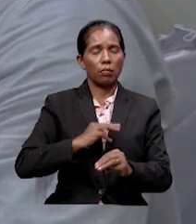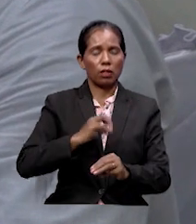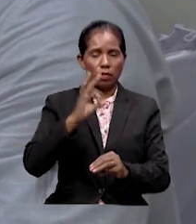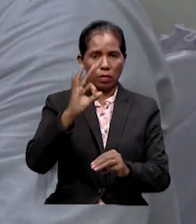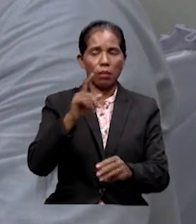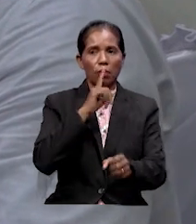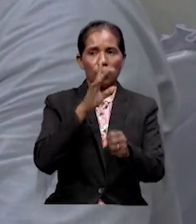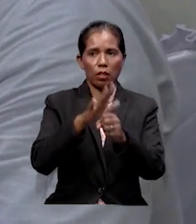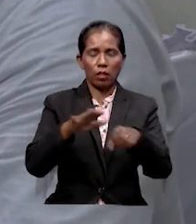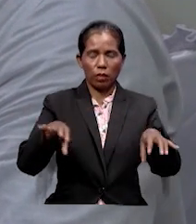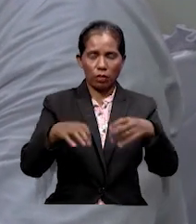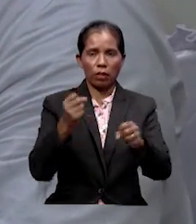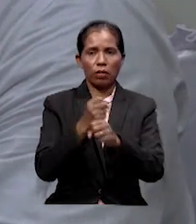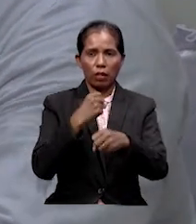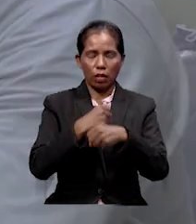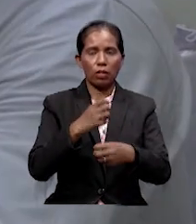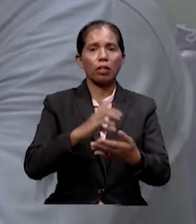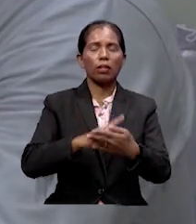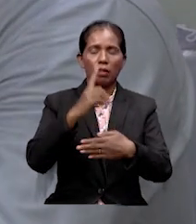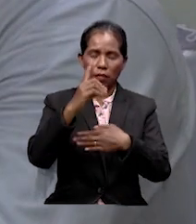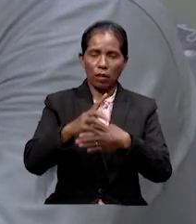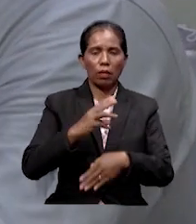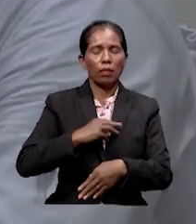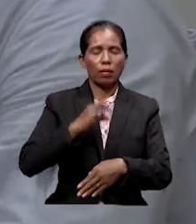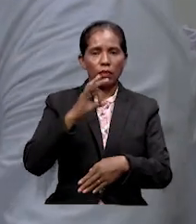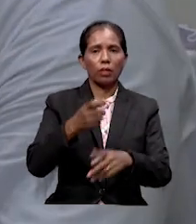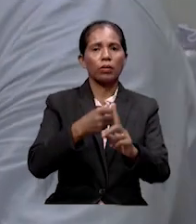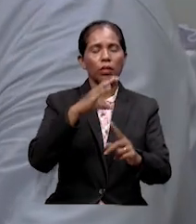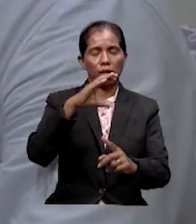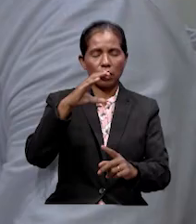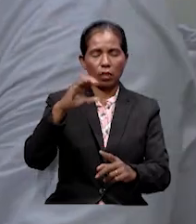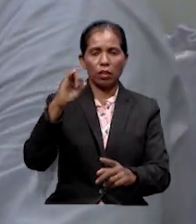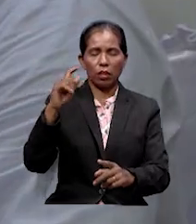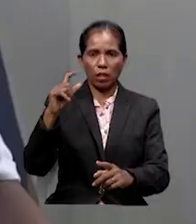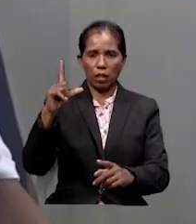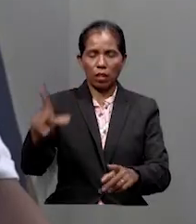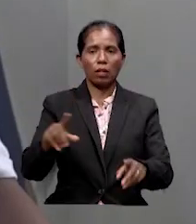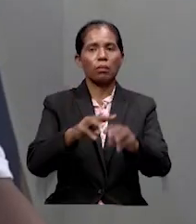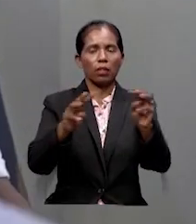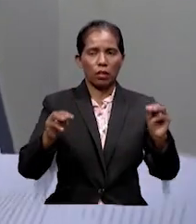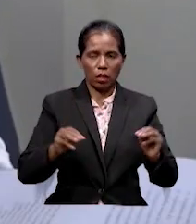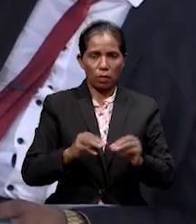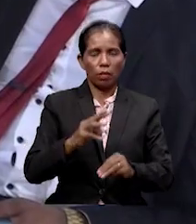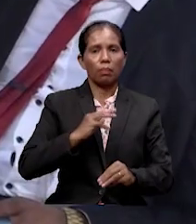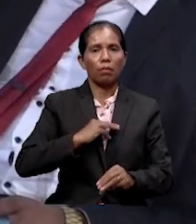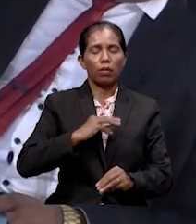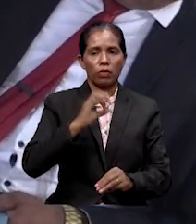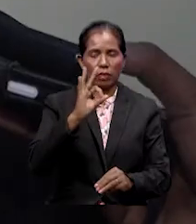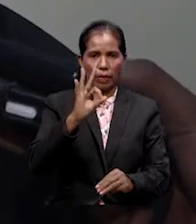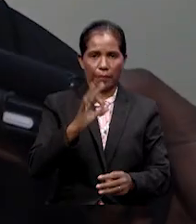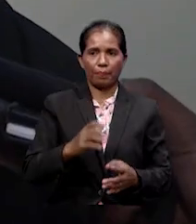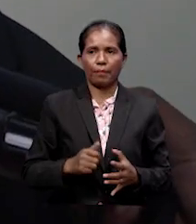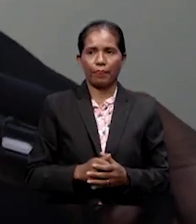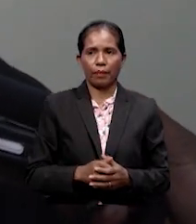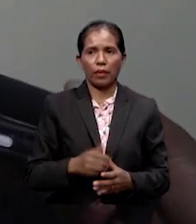se halo esforço a desenvolver Manufahi, leu-se Câmara Comércio na Indústria, município Manufahinian. A